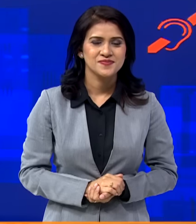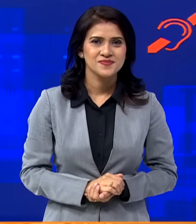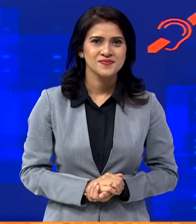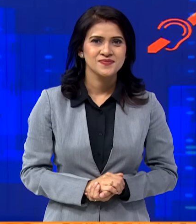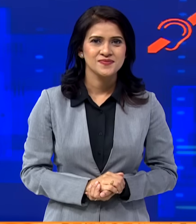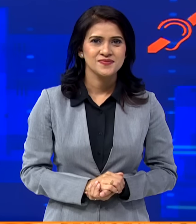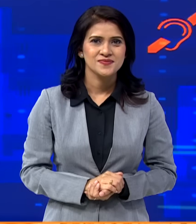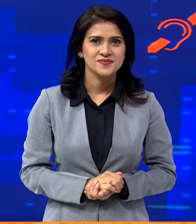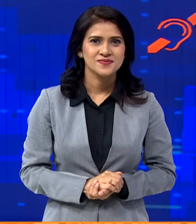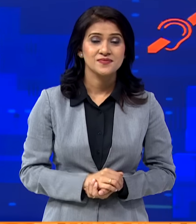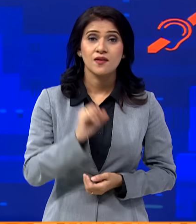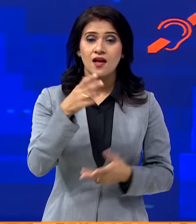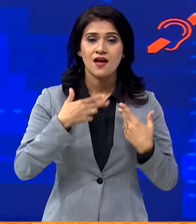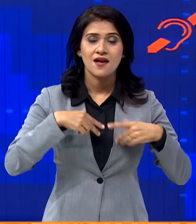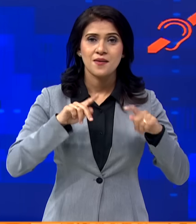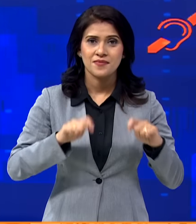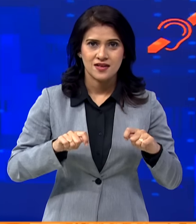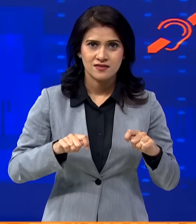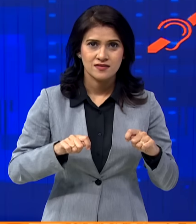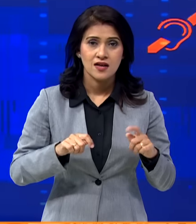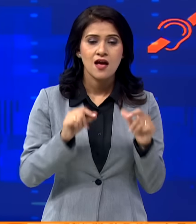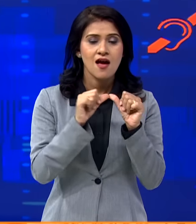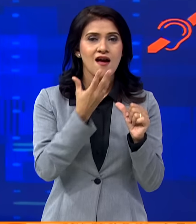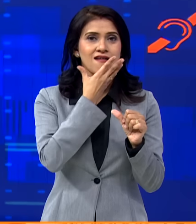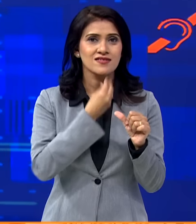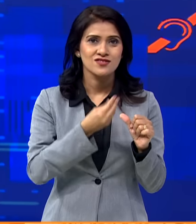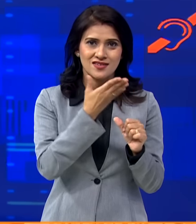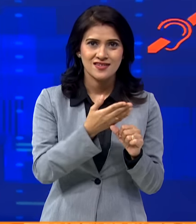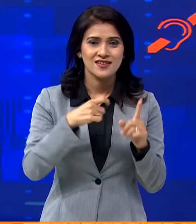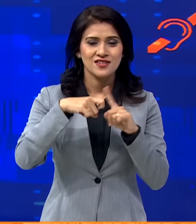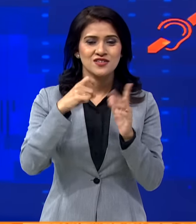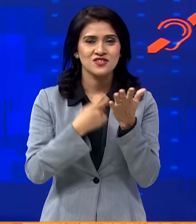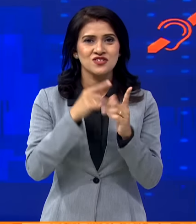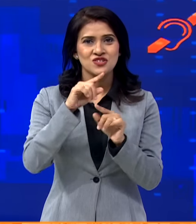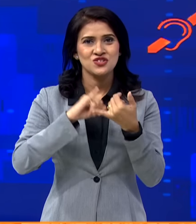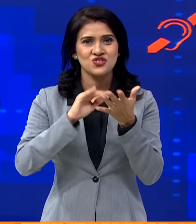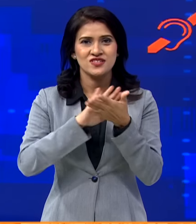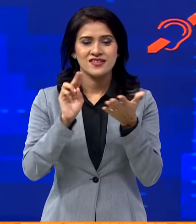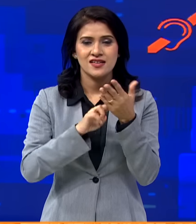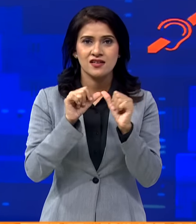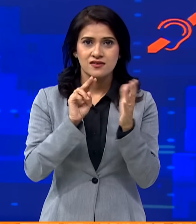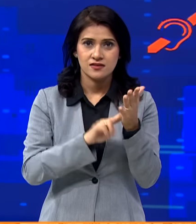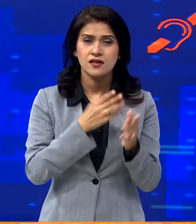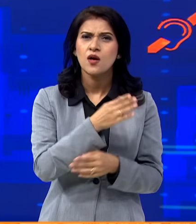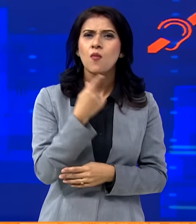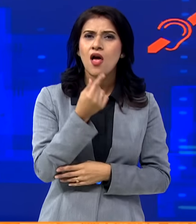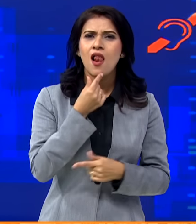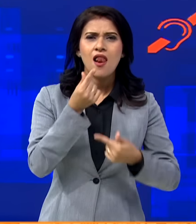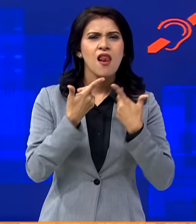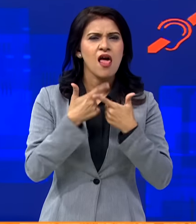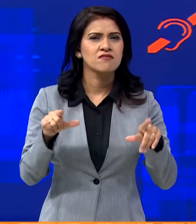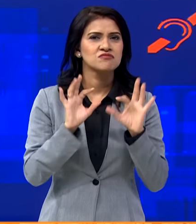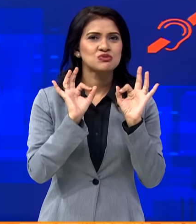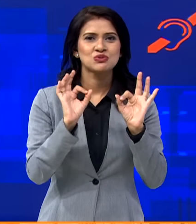इजम आपकी अदालत में आचार्य प्रमोद कृष्णम पर इल्जाम है कि यह अभद्र भाषा का